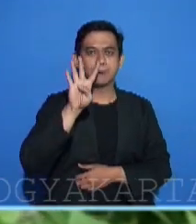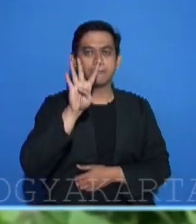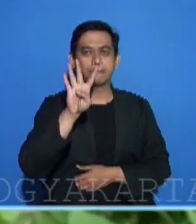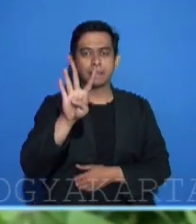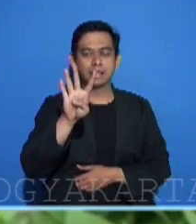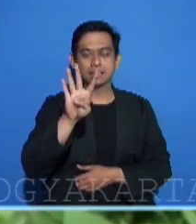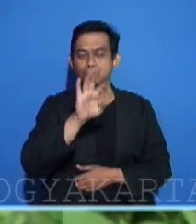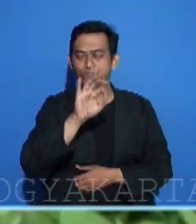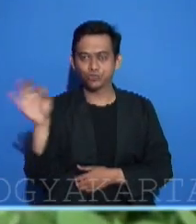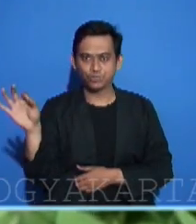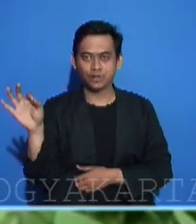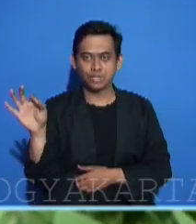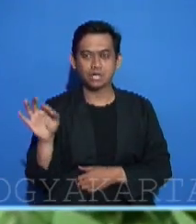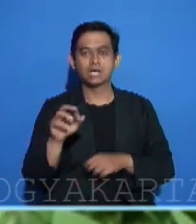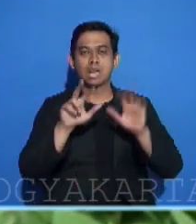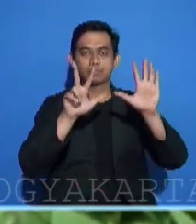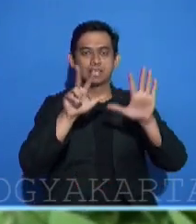kilo gumantung kalian jenis telanipun